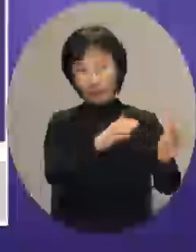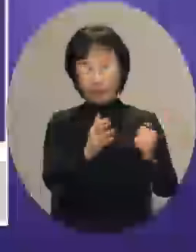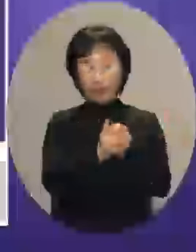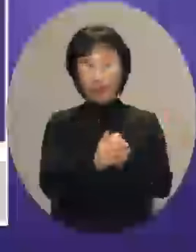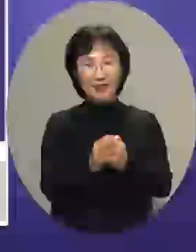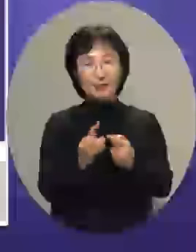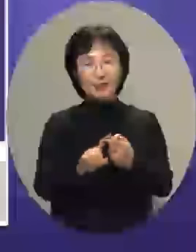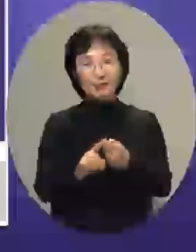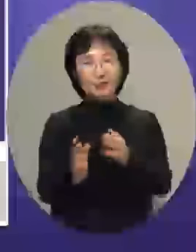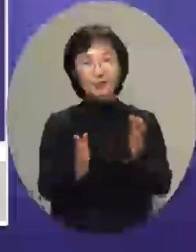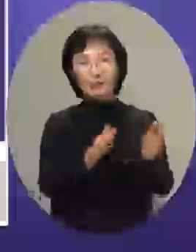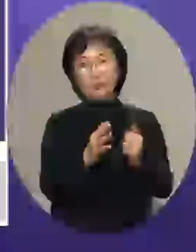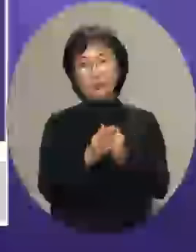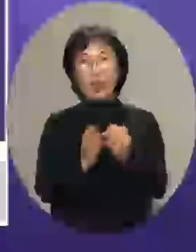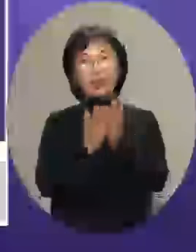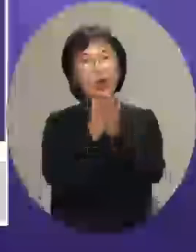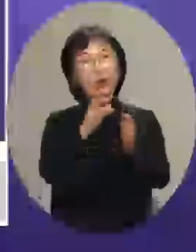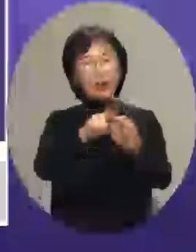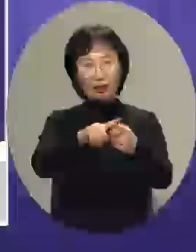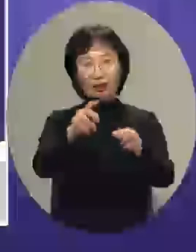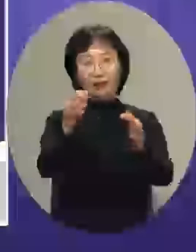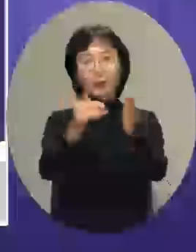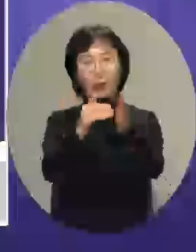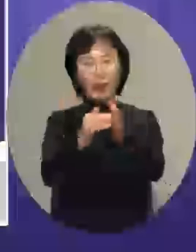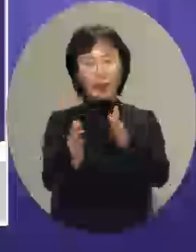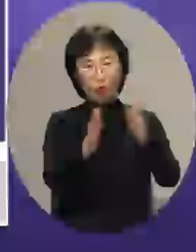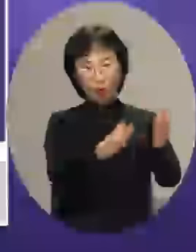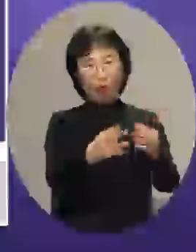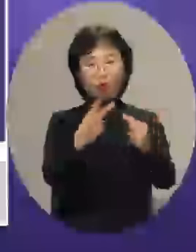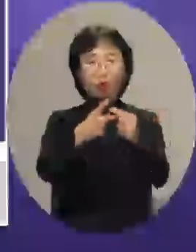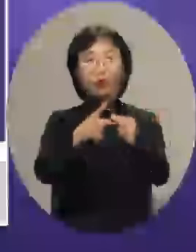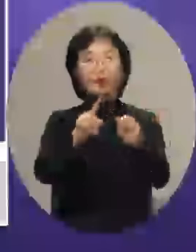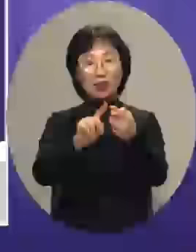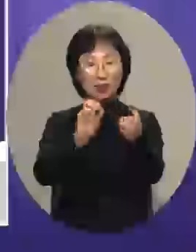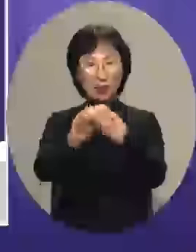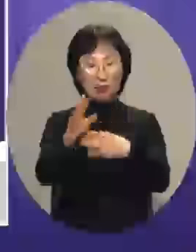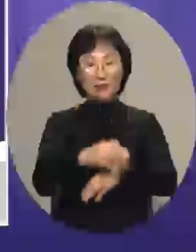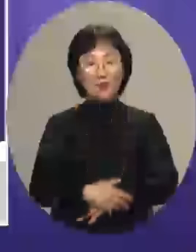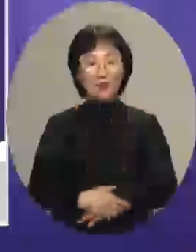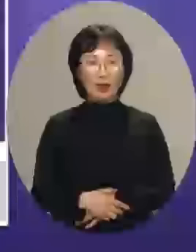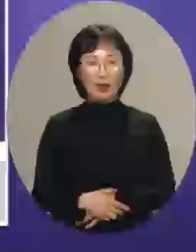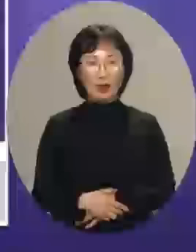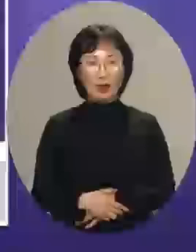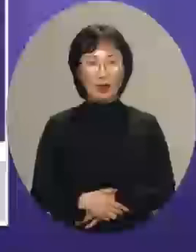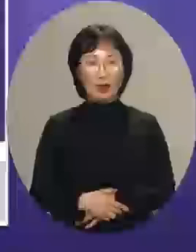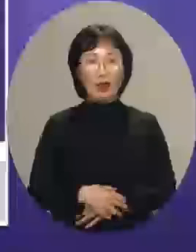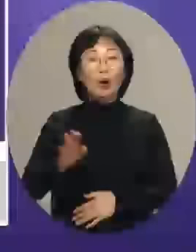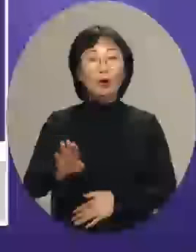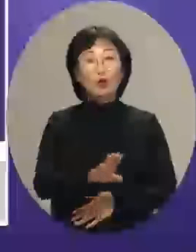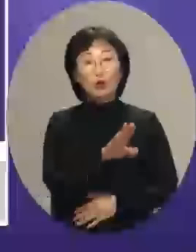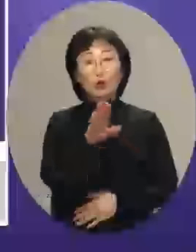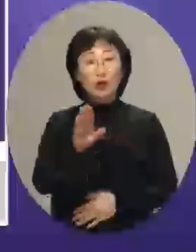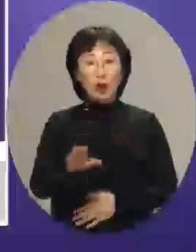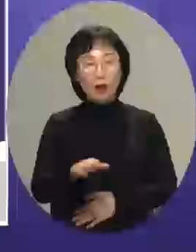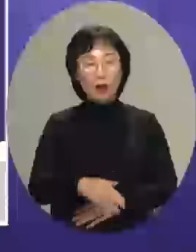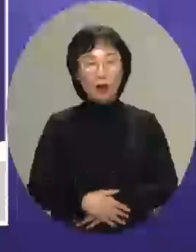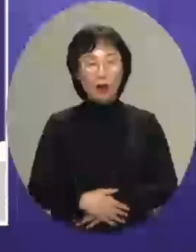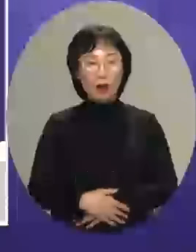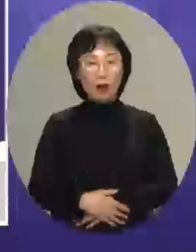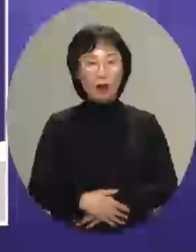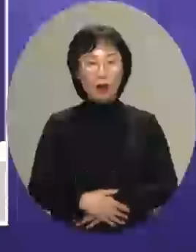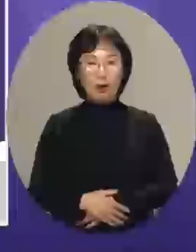얘기 들었으니까 됐고 두 번째 지금 다시 질문 드린 것에 대해서 그 부분은 주십시오. 저희가 그